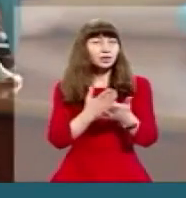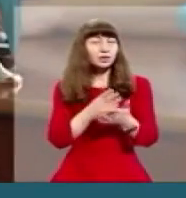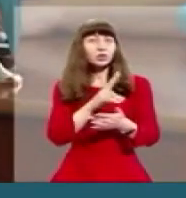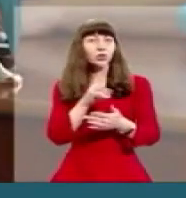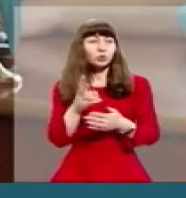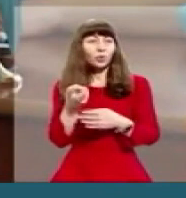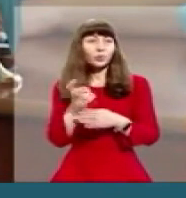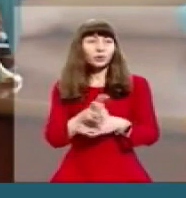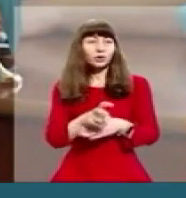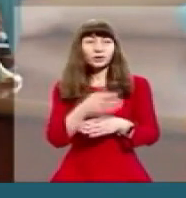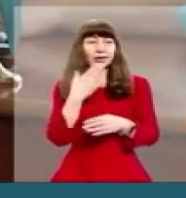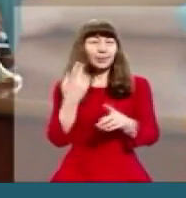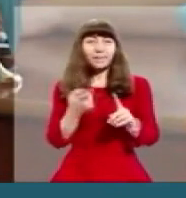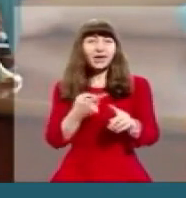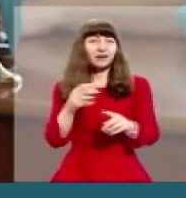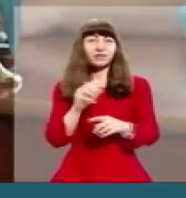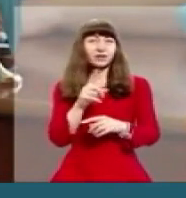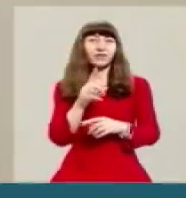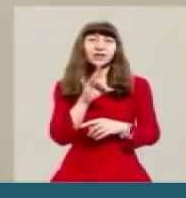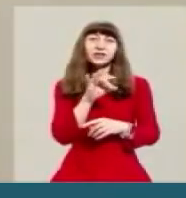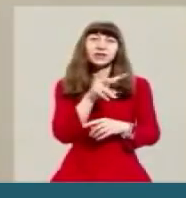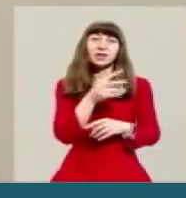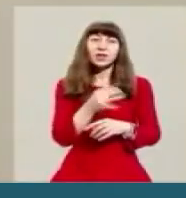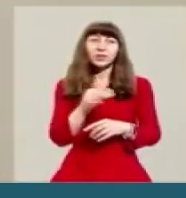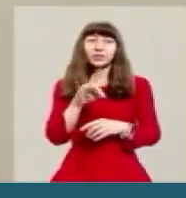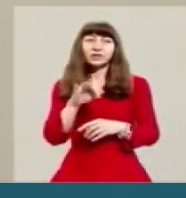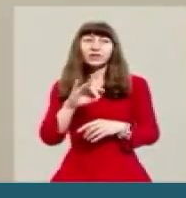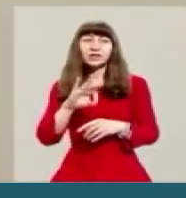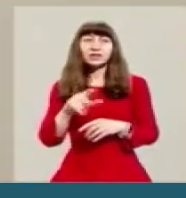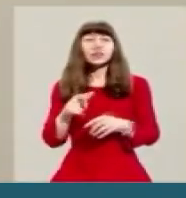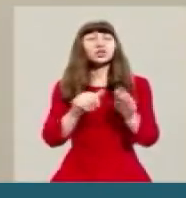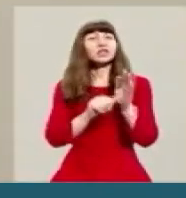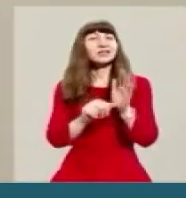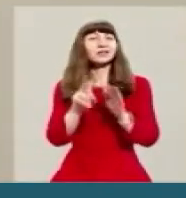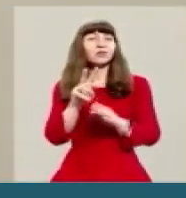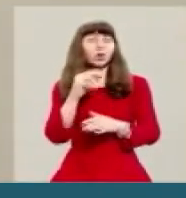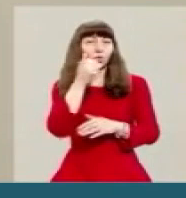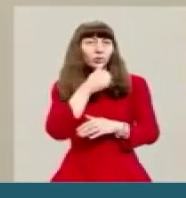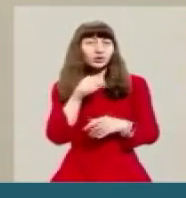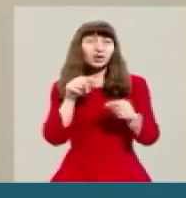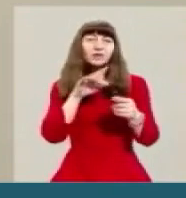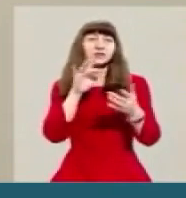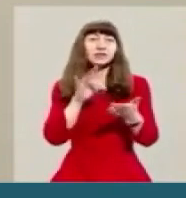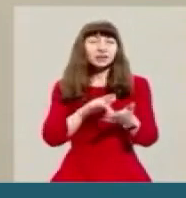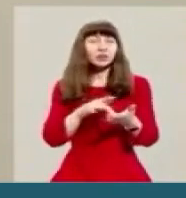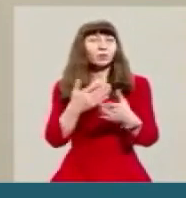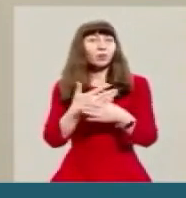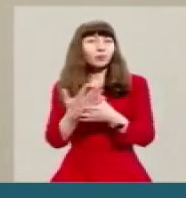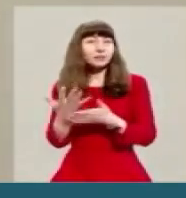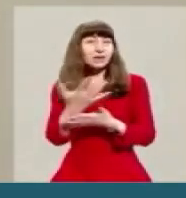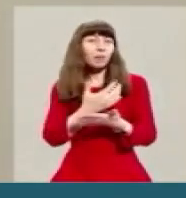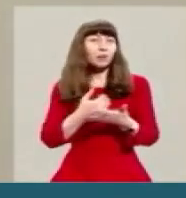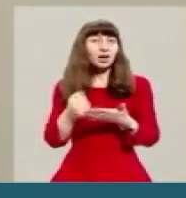те, кто приходит не в первый раз. Василию Медведь, 62 года. В центре ресоциализации ему помогли собрать